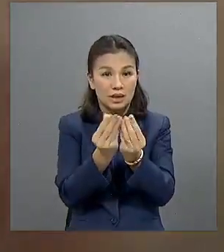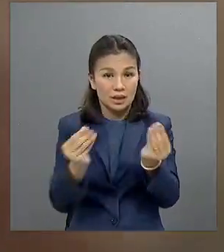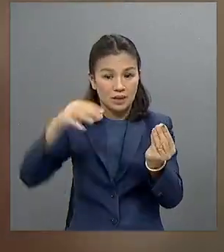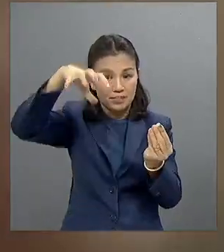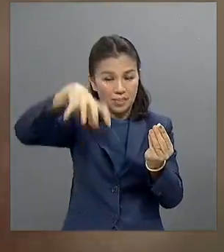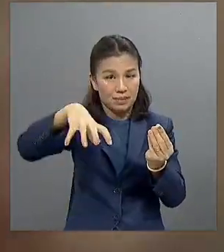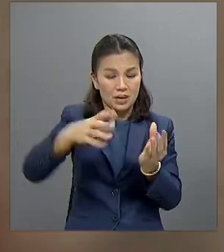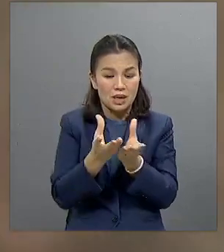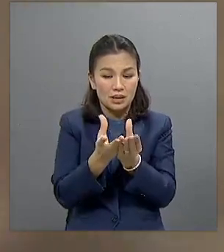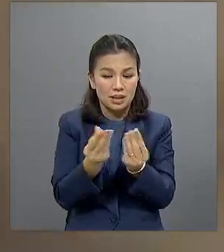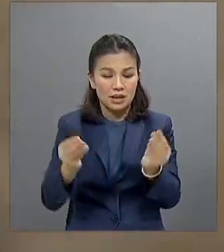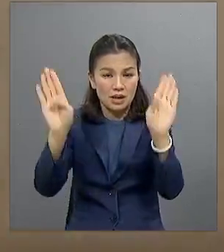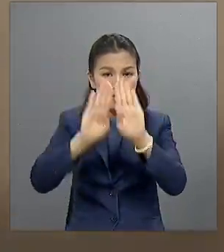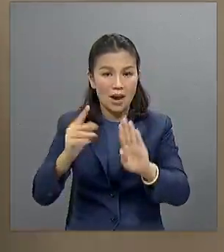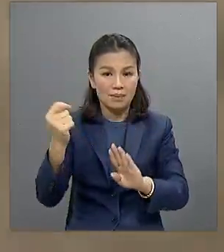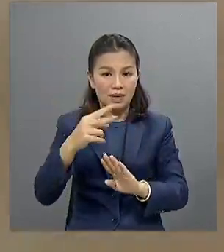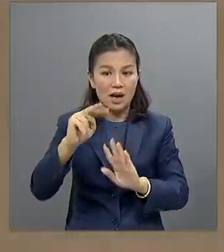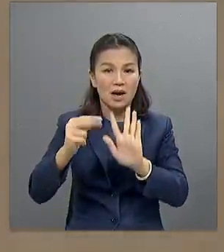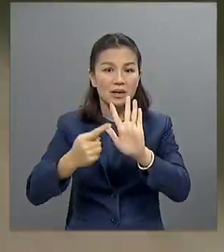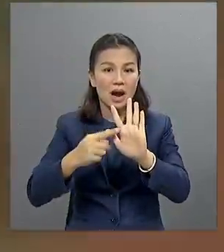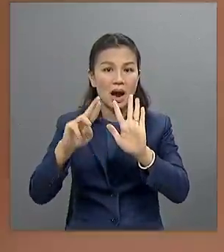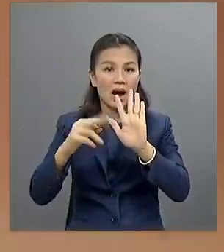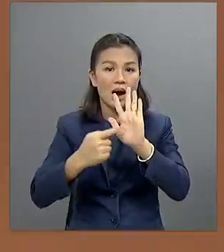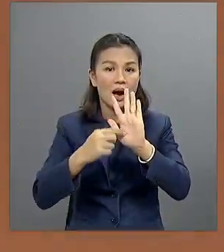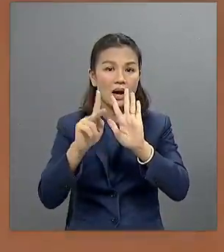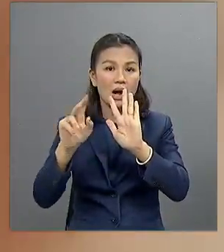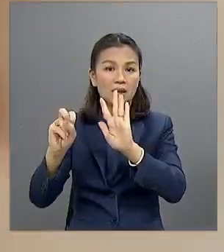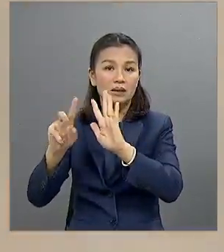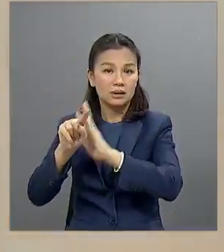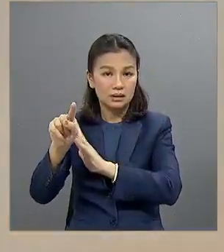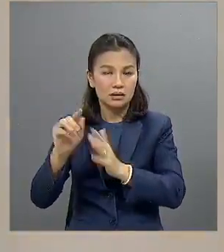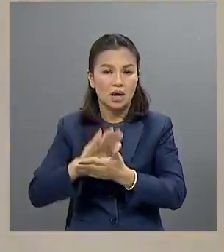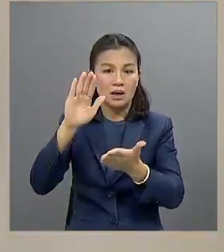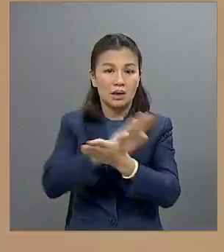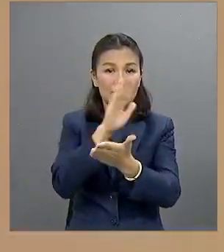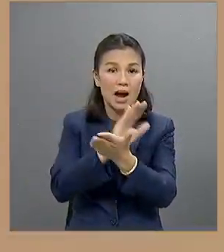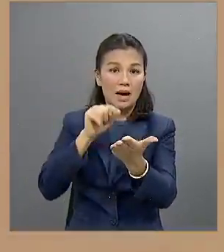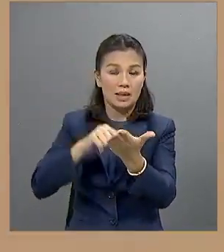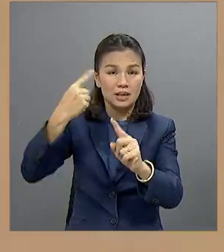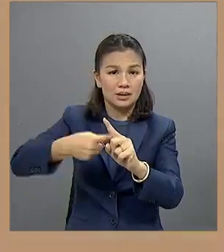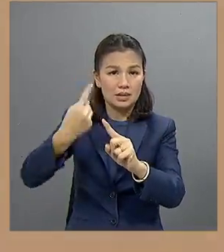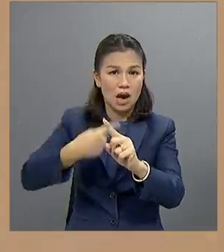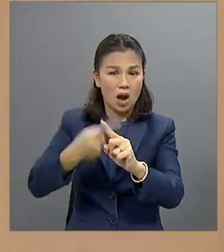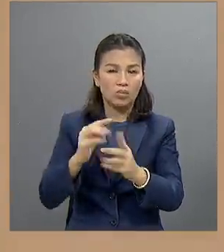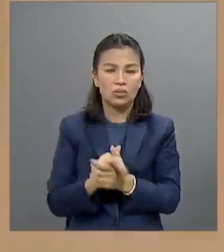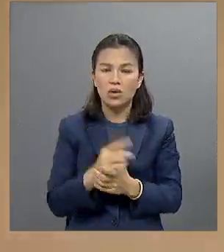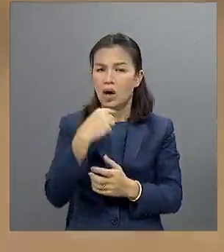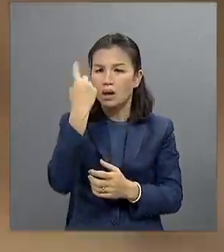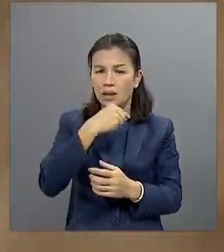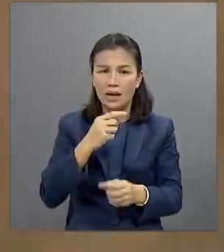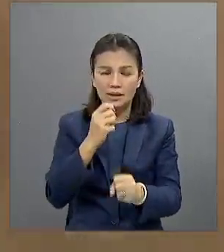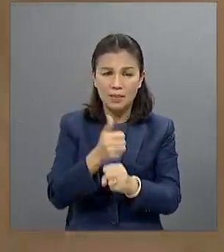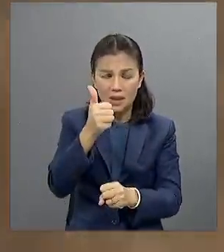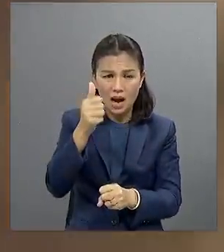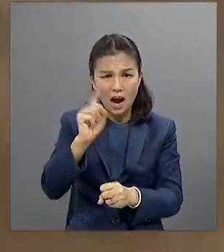ยากรู้นะว่าคนที่มีสิทธิ์เนี่ยคนที่มีเอกสารในการเช่าอะไรอย่างเงี้ยใครมีสิทธิ์ดีกว่ากันนะคะเขามีกฎเก